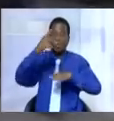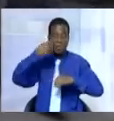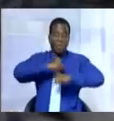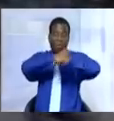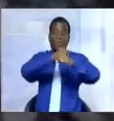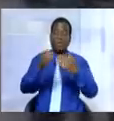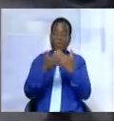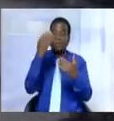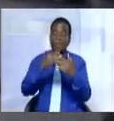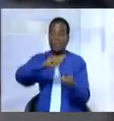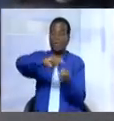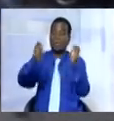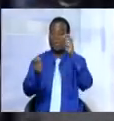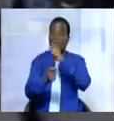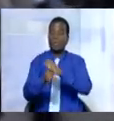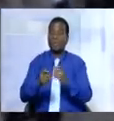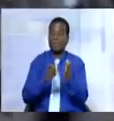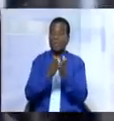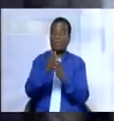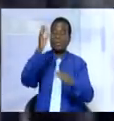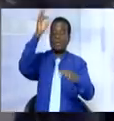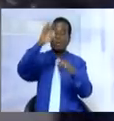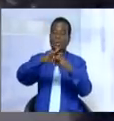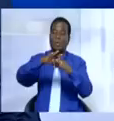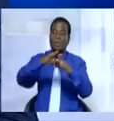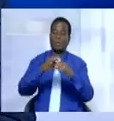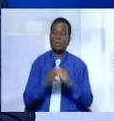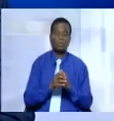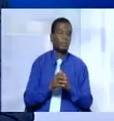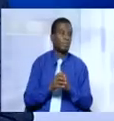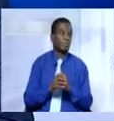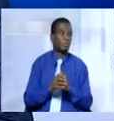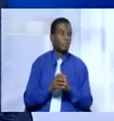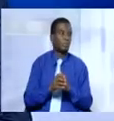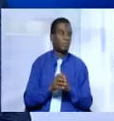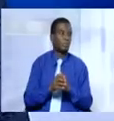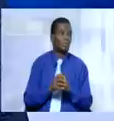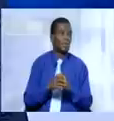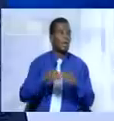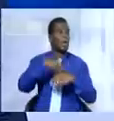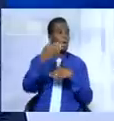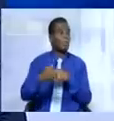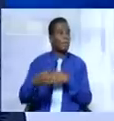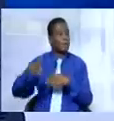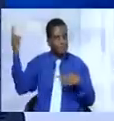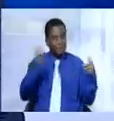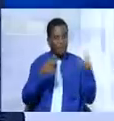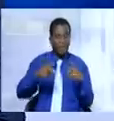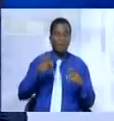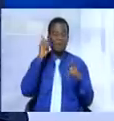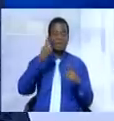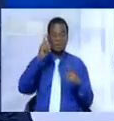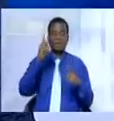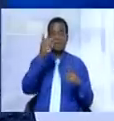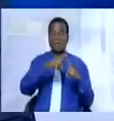et faciliter la transition et le processus électoral. En Ukraine, après les menaces, le dialogue.